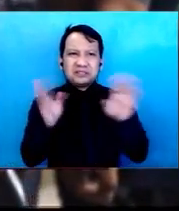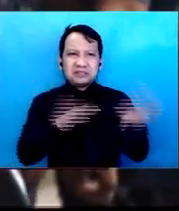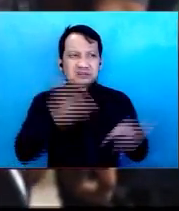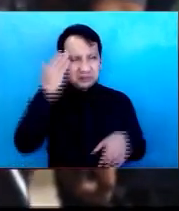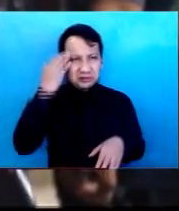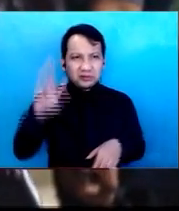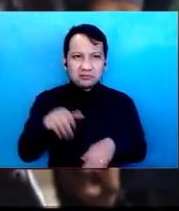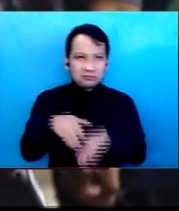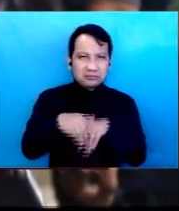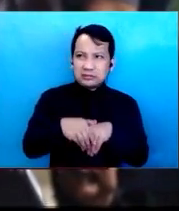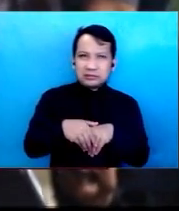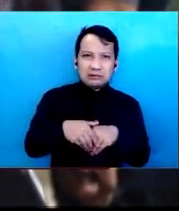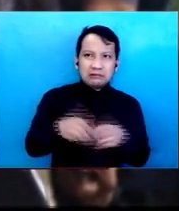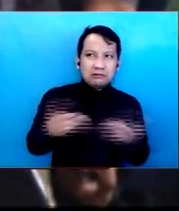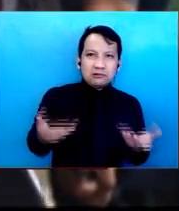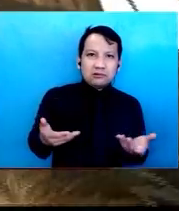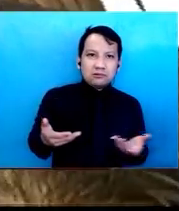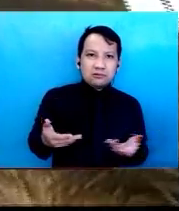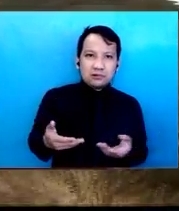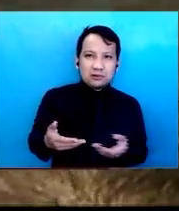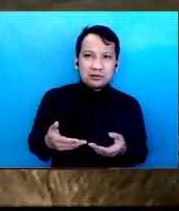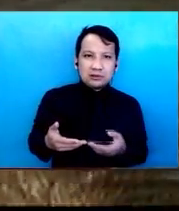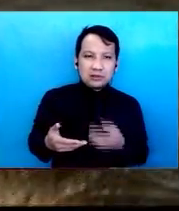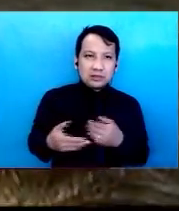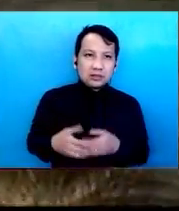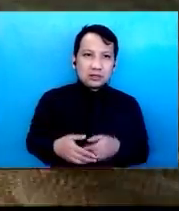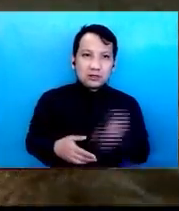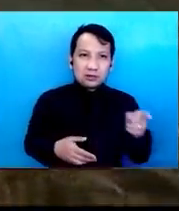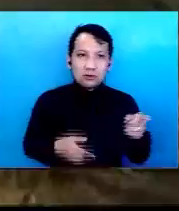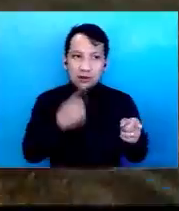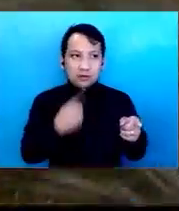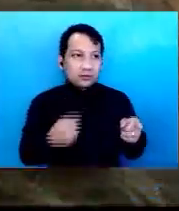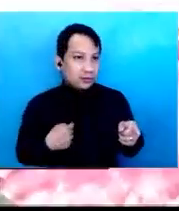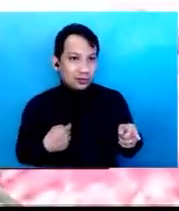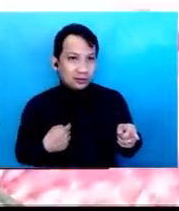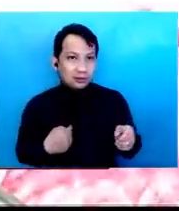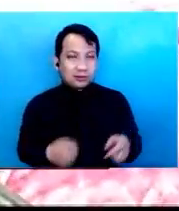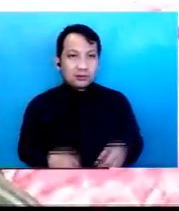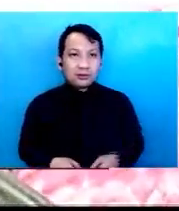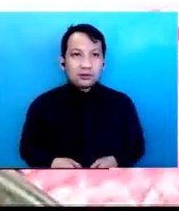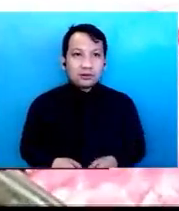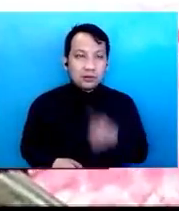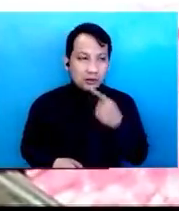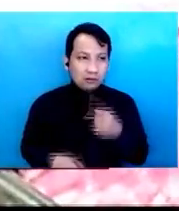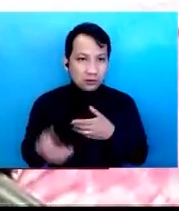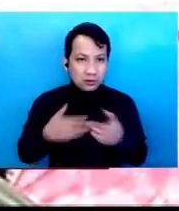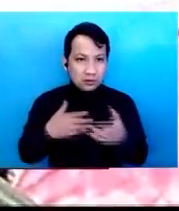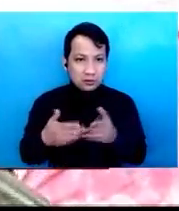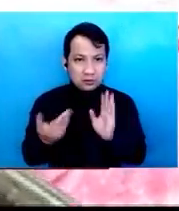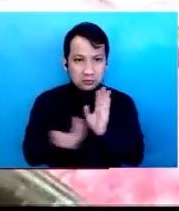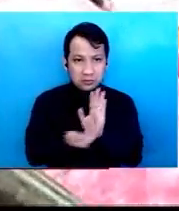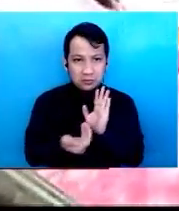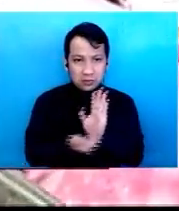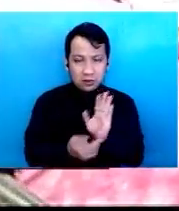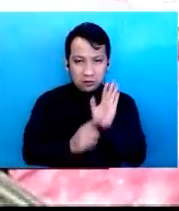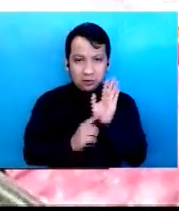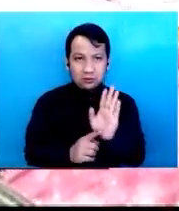comment on something that I'm not privy. Siguradong hindi ako yon. Yung sa akin lang, kung merong ebidensya, kailangan